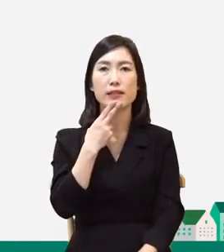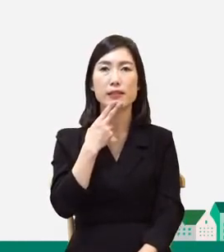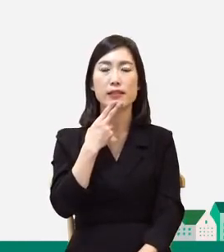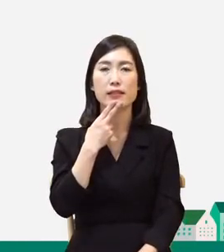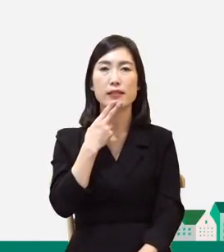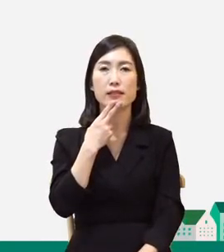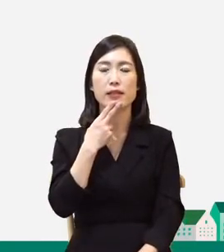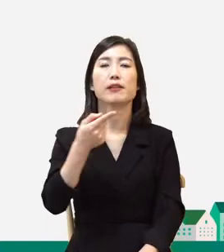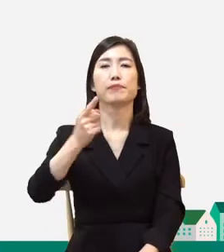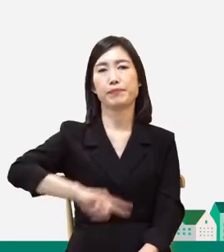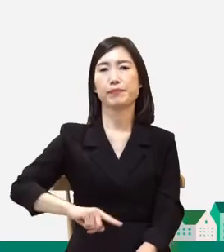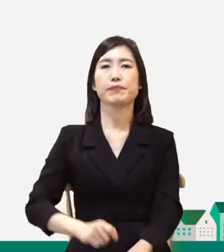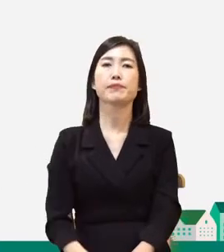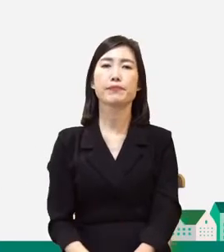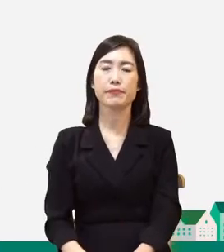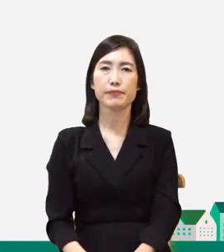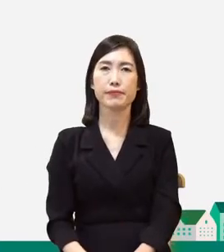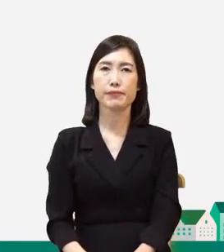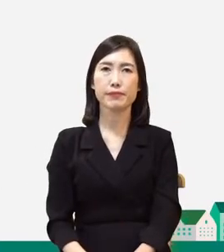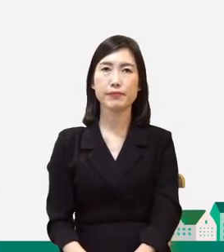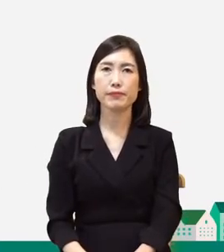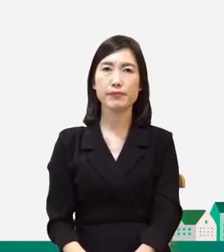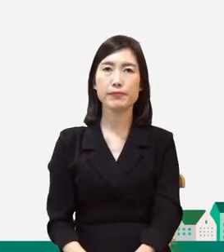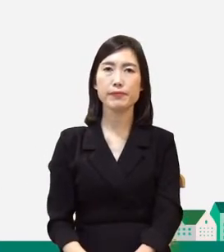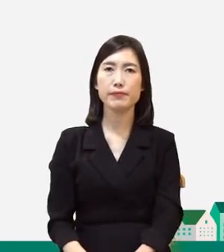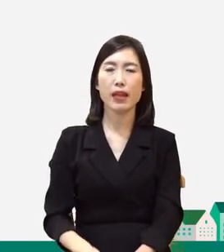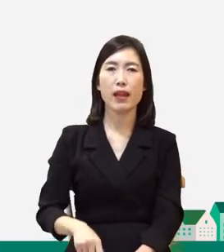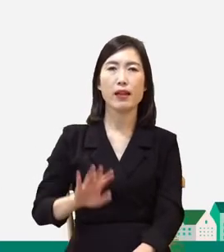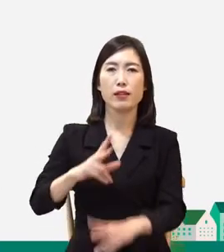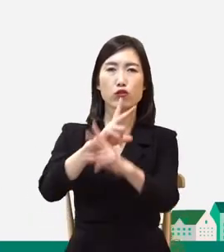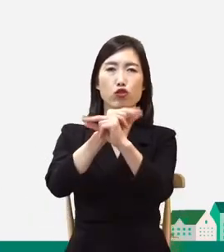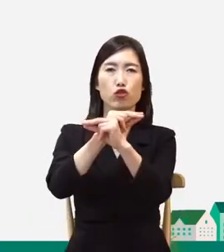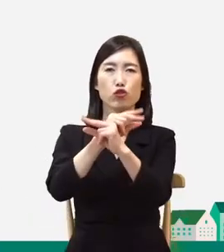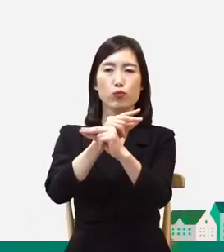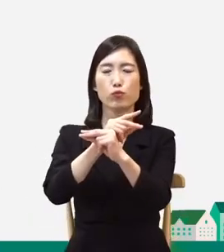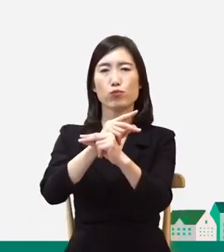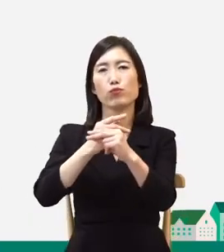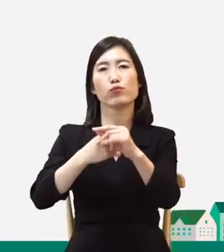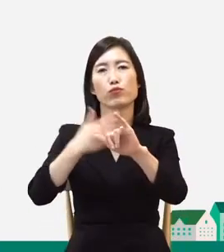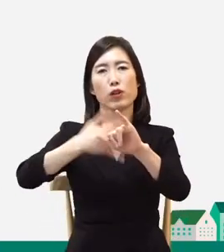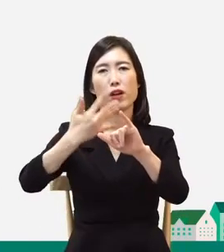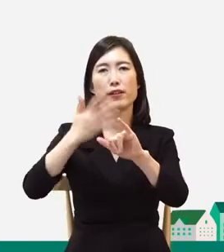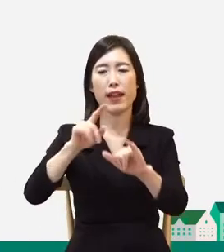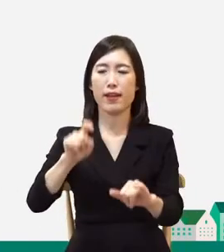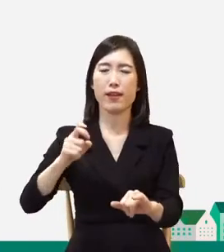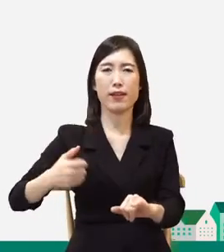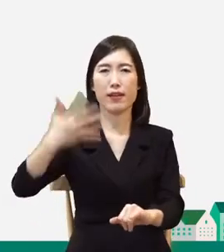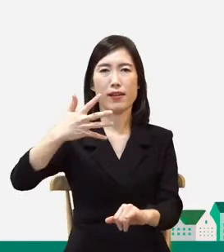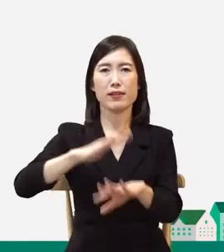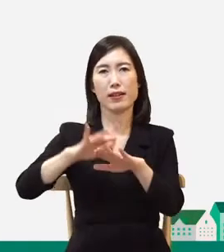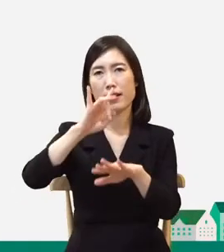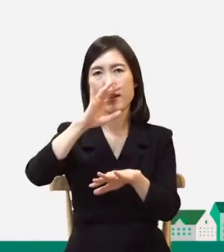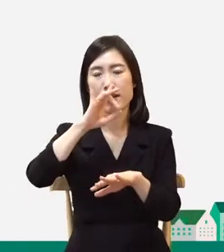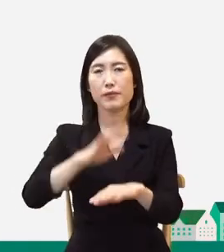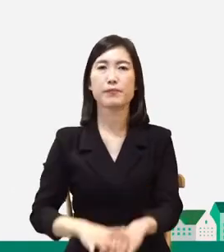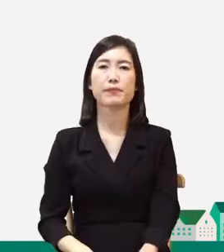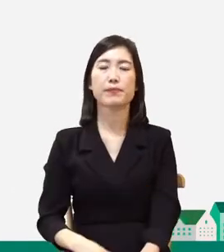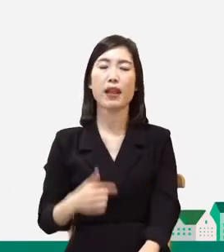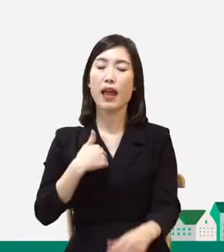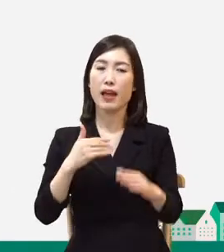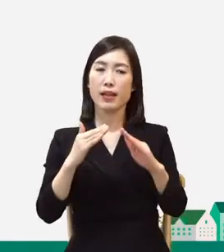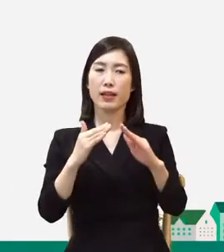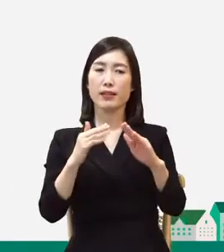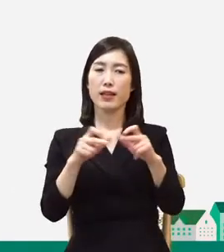다음 페이지로 넘겨주시겠어요? 제 거에서 잘 넘어가지가 않아서요. 저희 센터는 지원주택 입주민 한 분 한